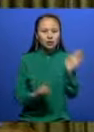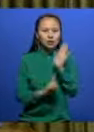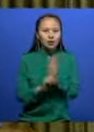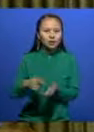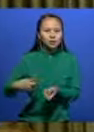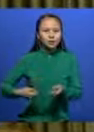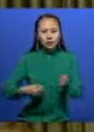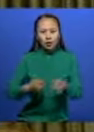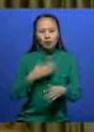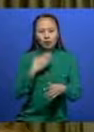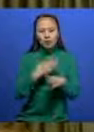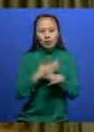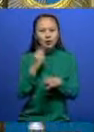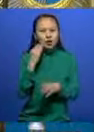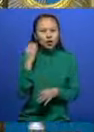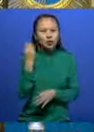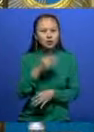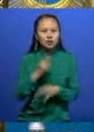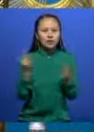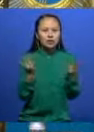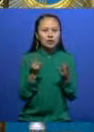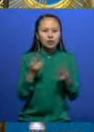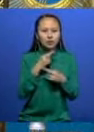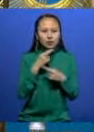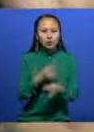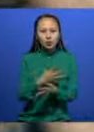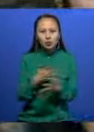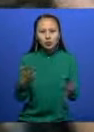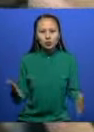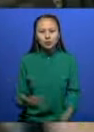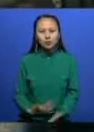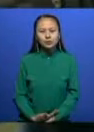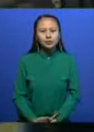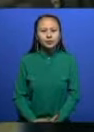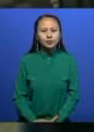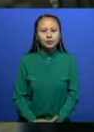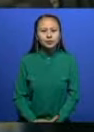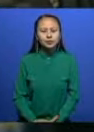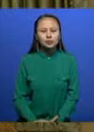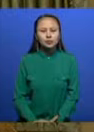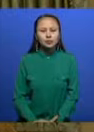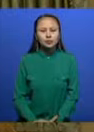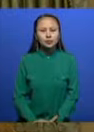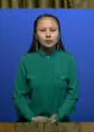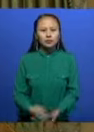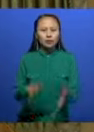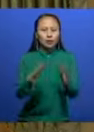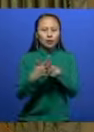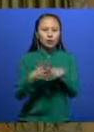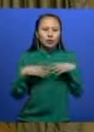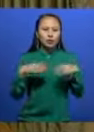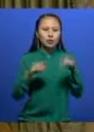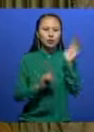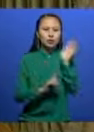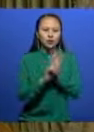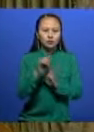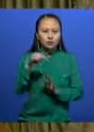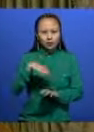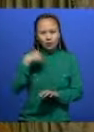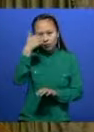жұмыстарын сапалы жүргізу керектігіне назар аударды. Ауыл шаруашылық жылы басталайын деп отыр.